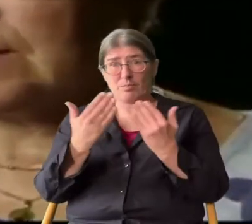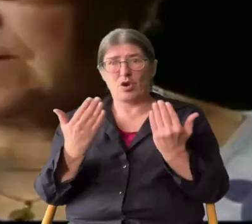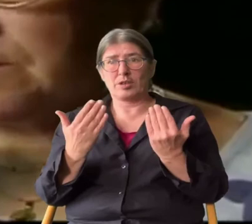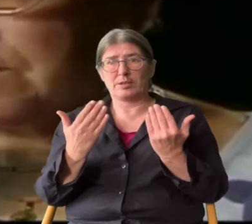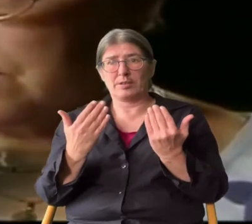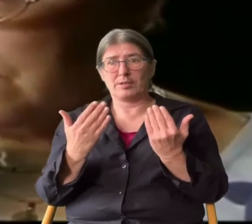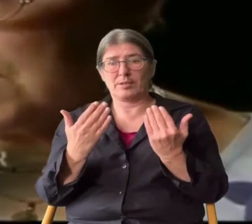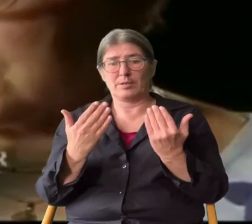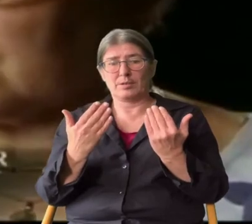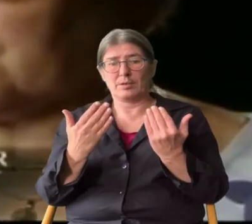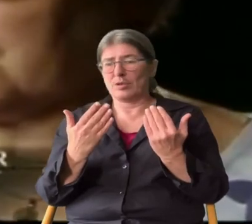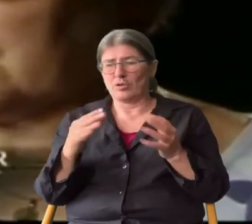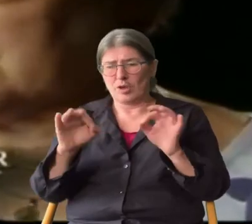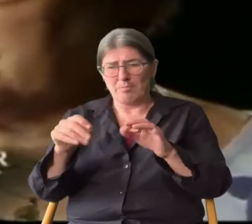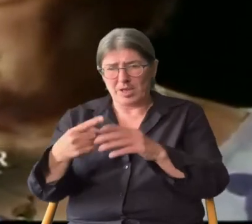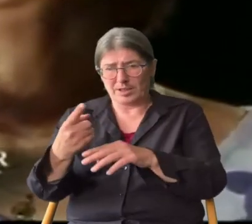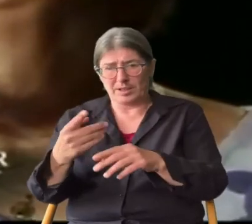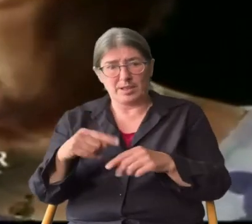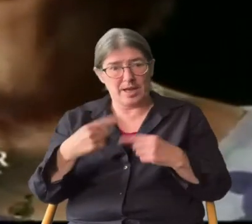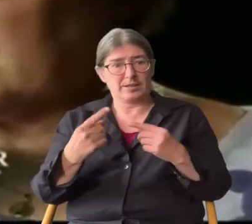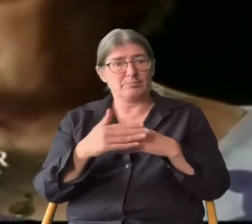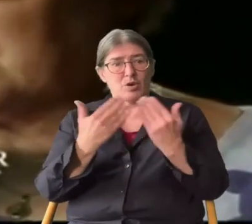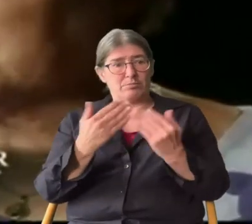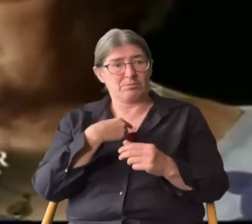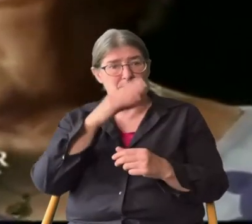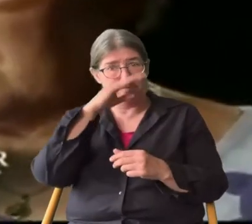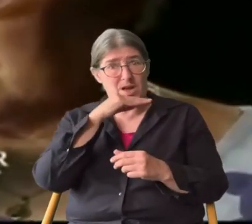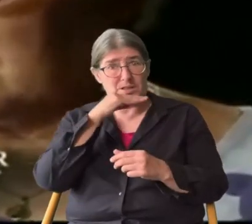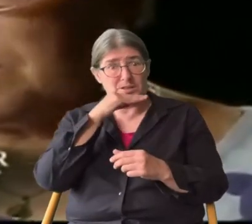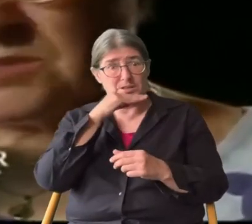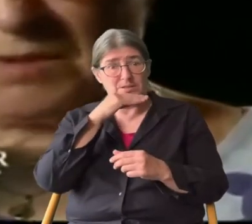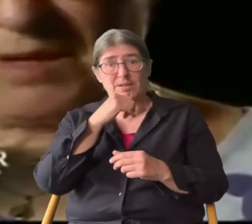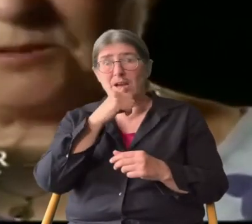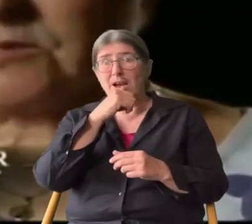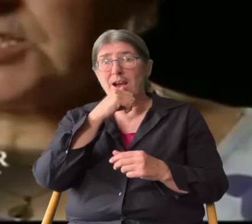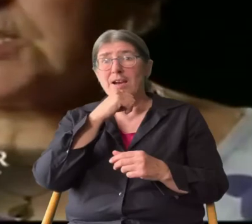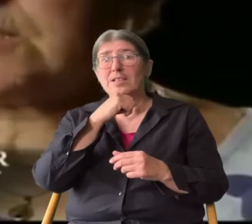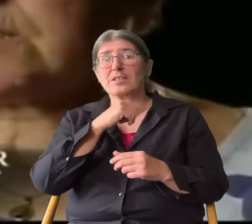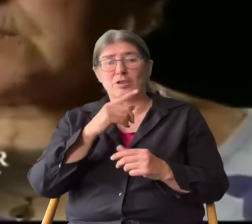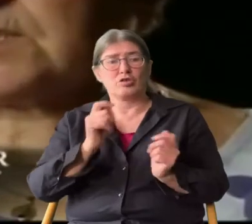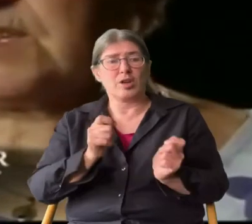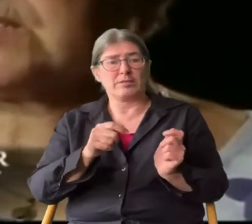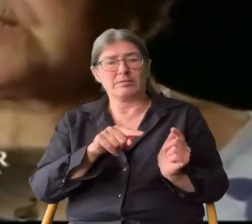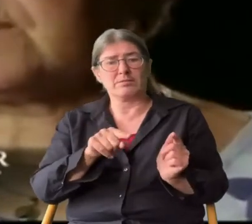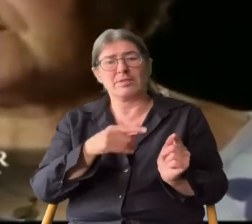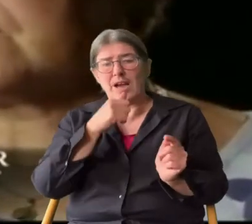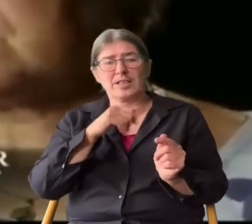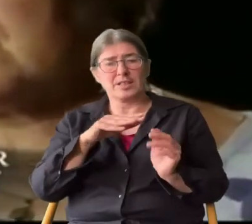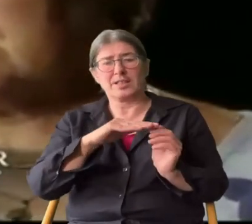Morgen nach der Tragödie, da ist mein Vater auf das Eis mit so einem kleinen Rollschlitten. Und ich